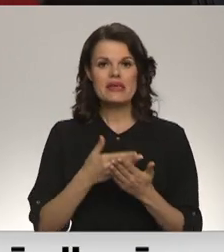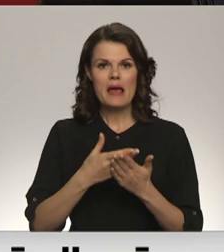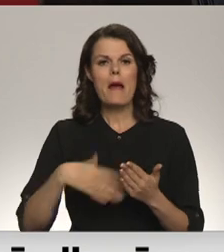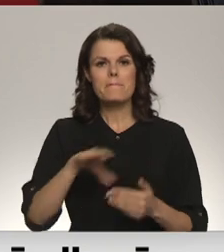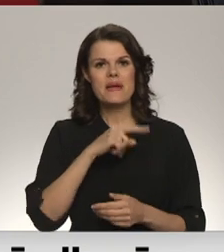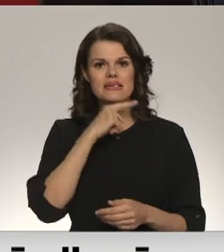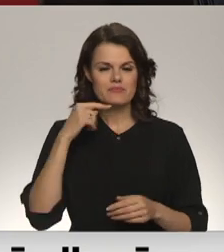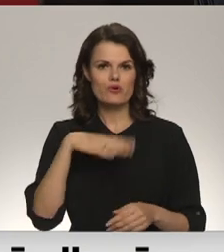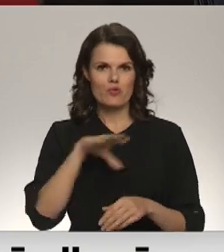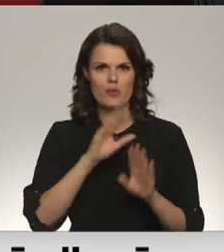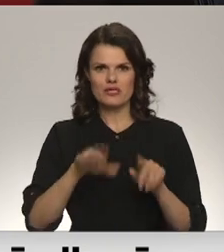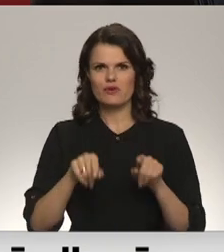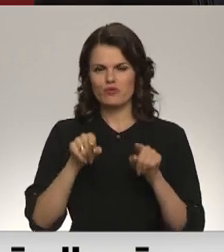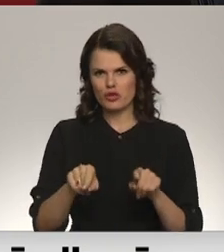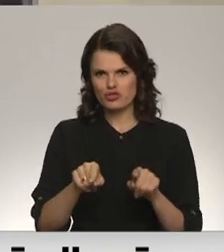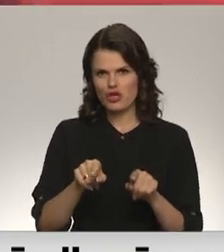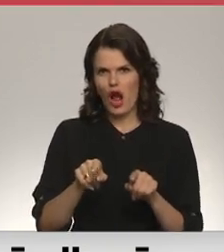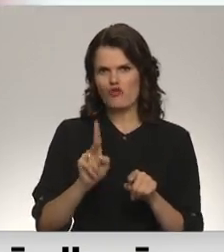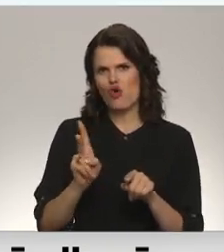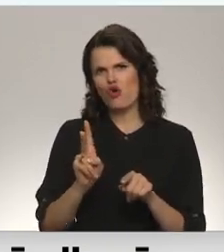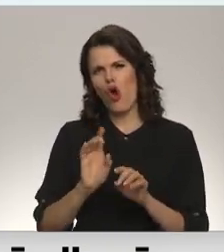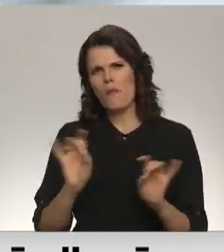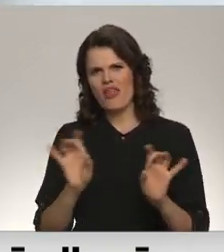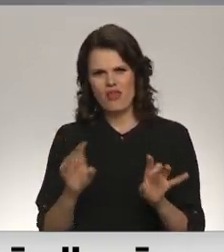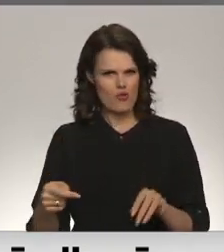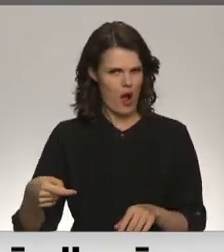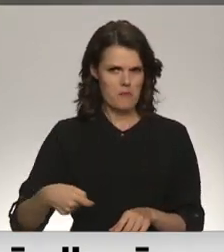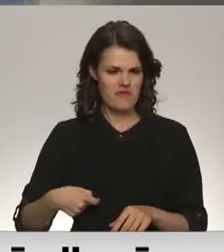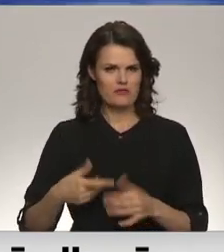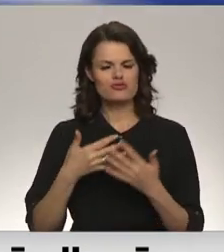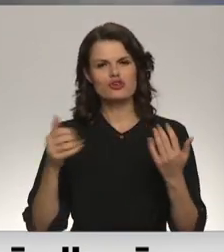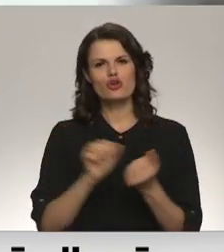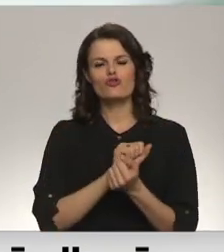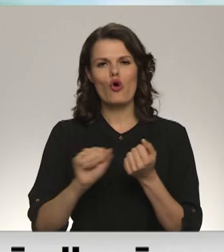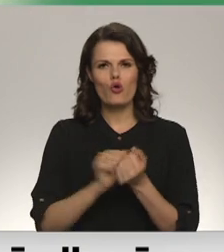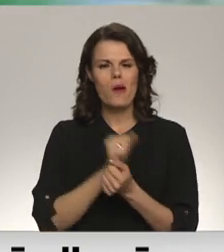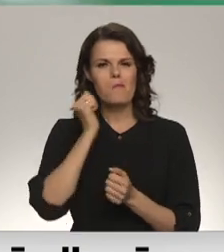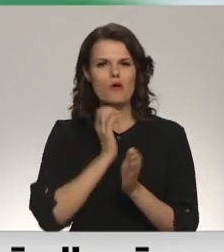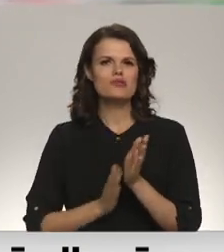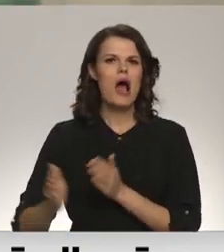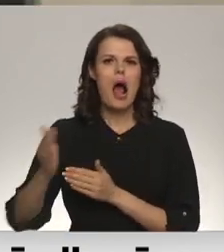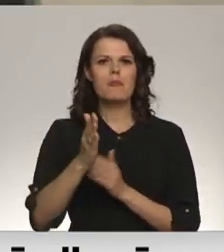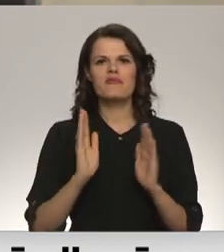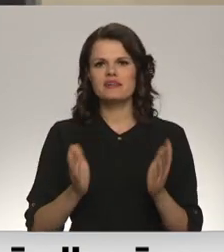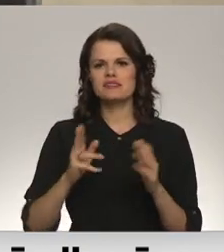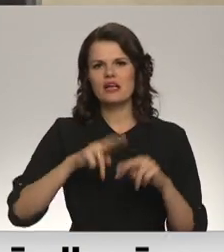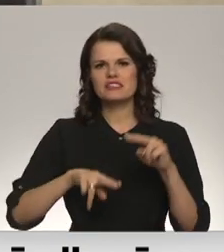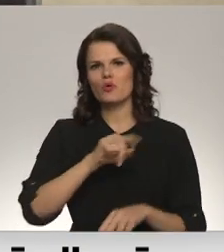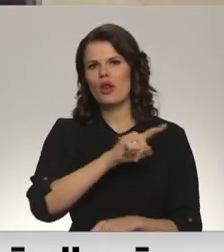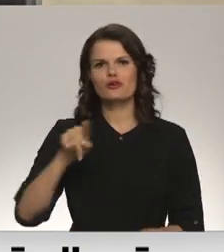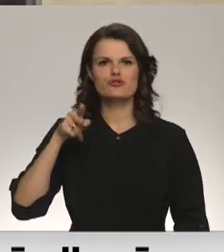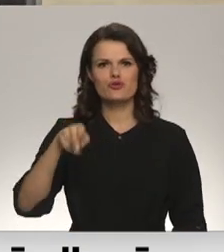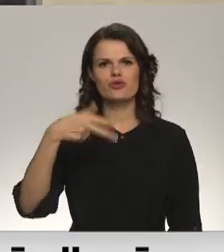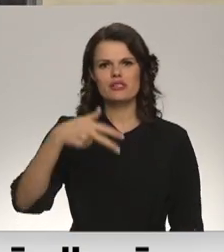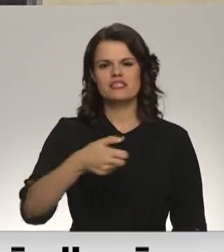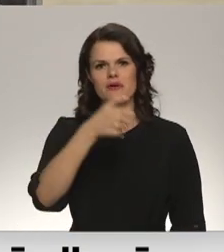droši vien varētu par šādu komentāru apvainoties. Dažādos dokumentos Bauskas apvedceļa izbūve līdz 2030. Gadam tiek